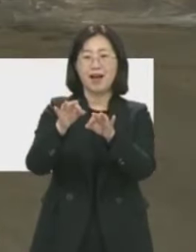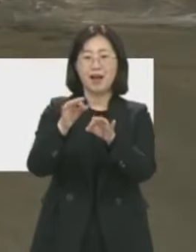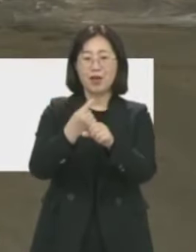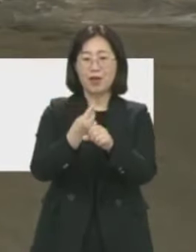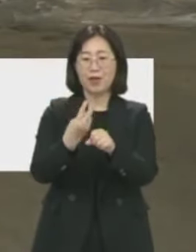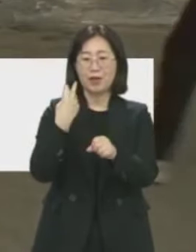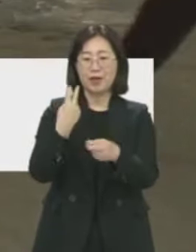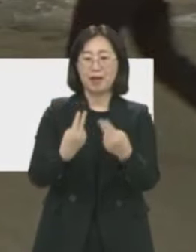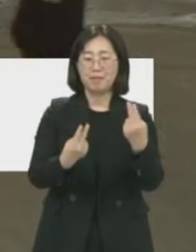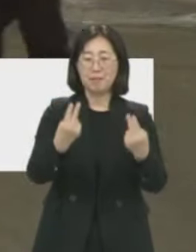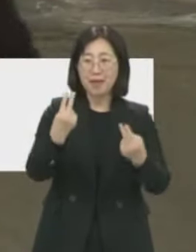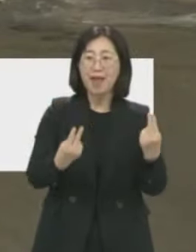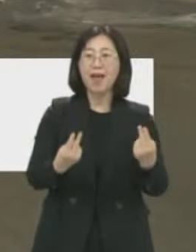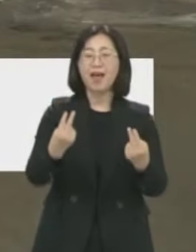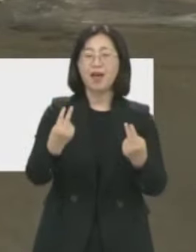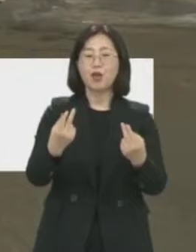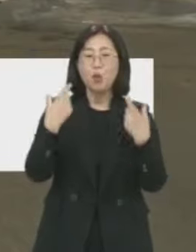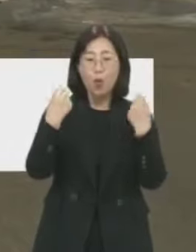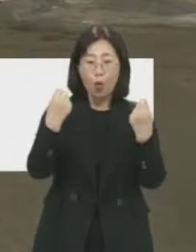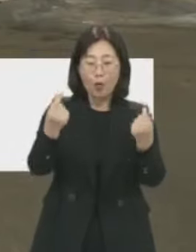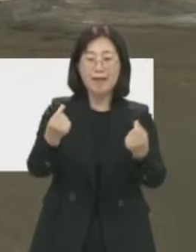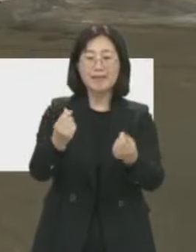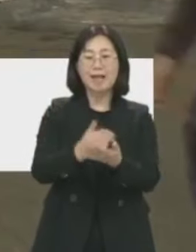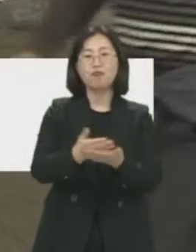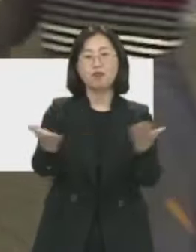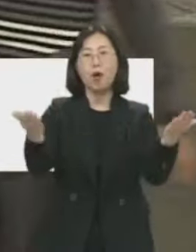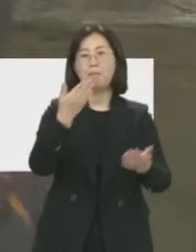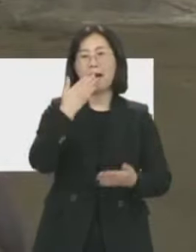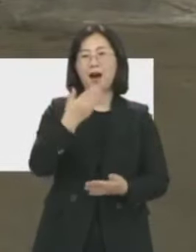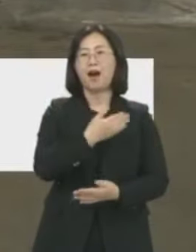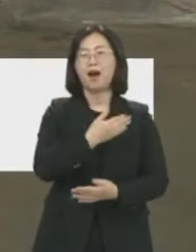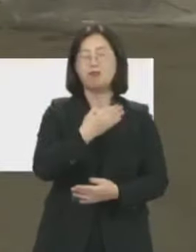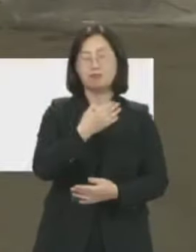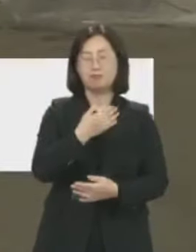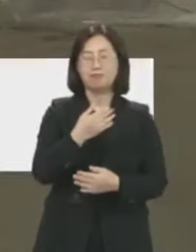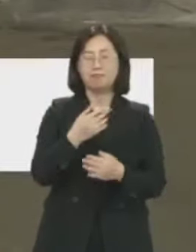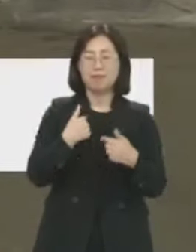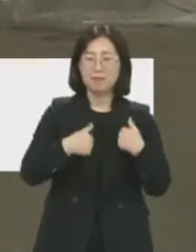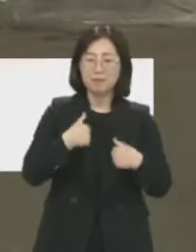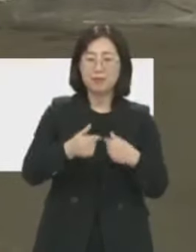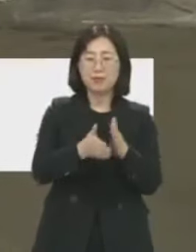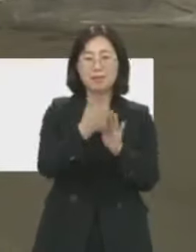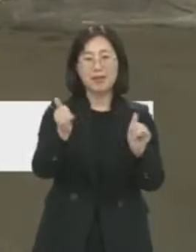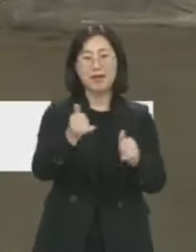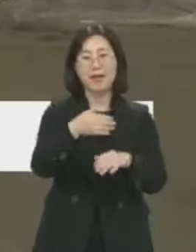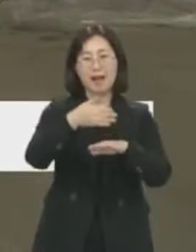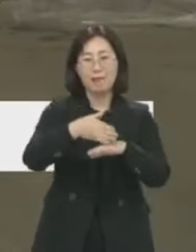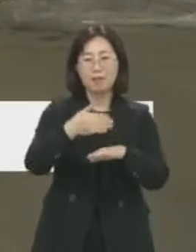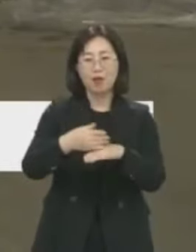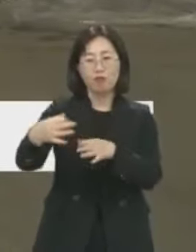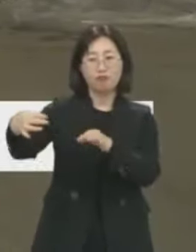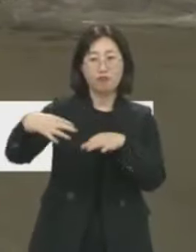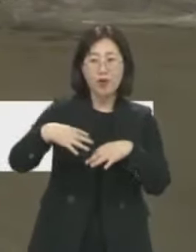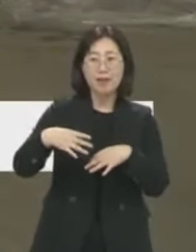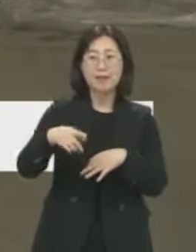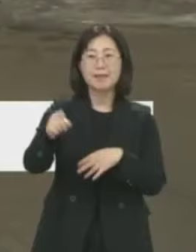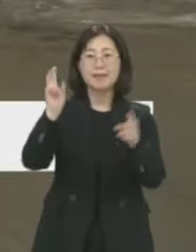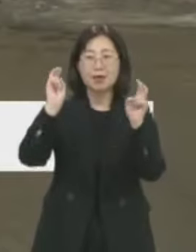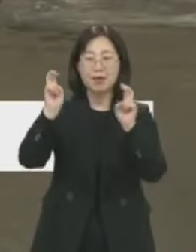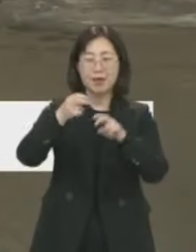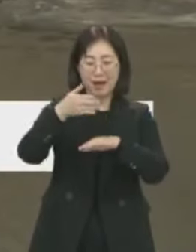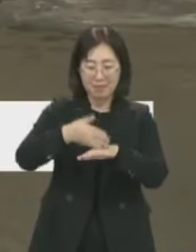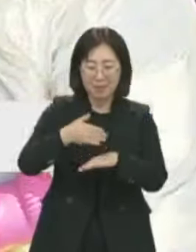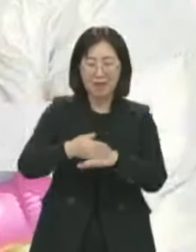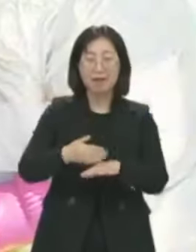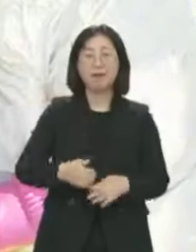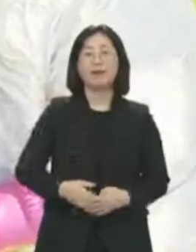못지않게 정상적으로 공급할 수 있어서 너무 좋습니다. 그래도 대전 시민들한테 감사드리고 후원해주신 업체들한테 진짜